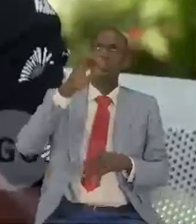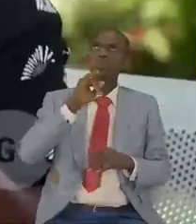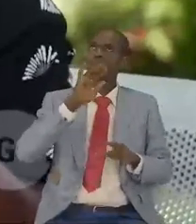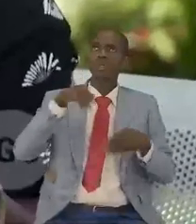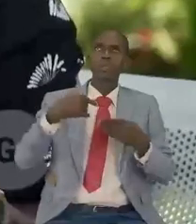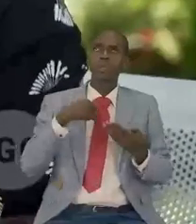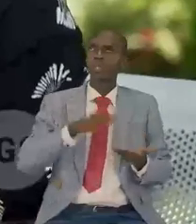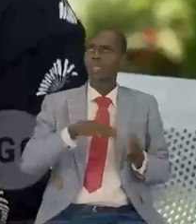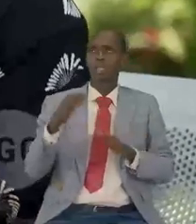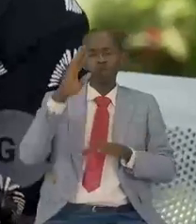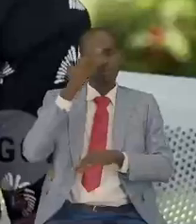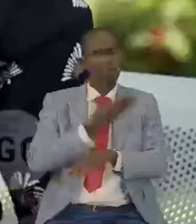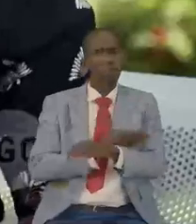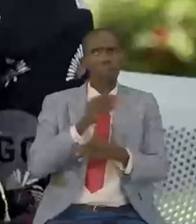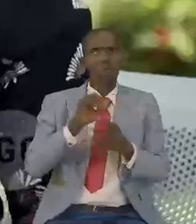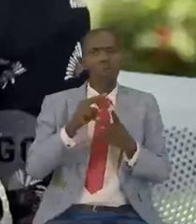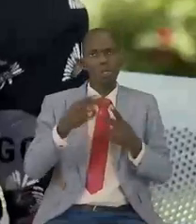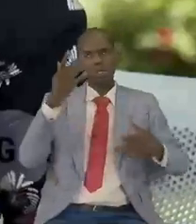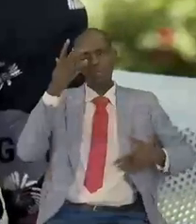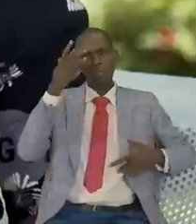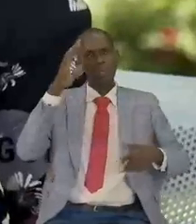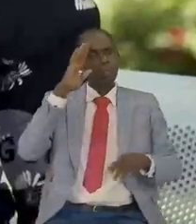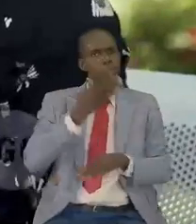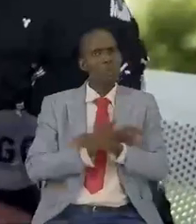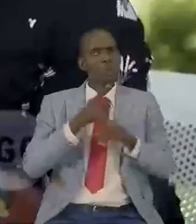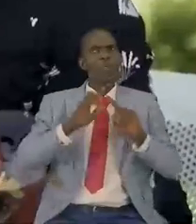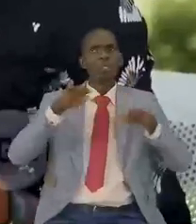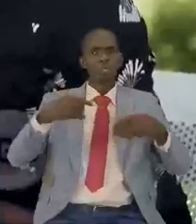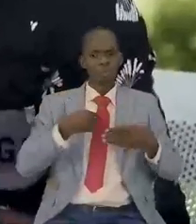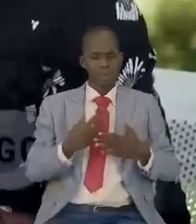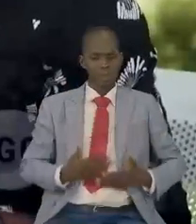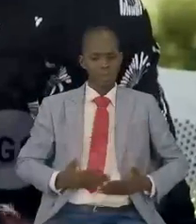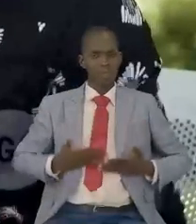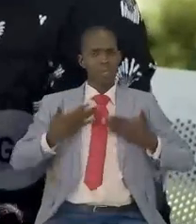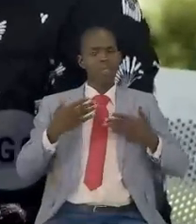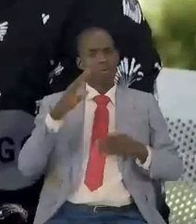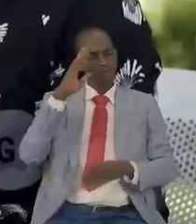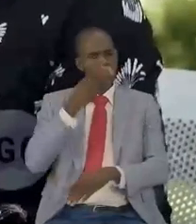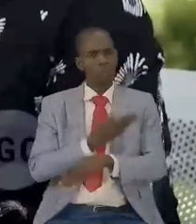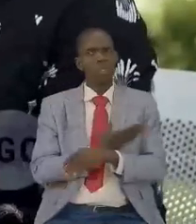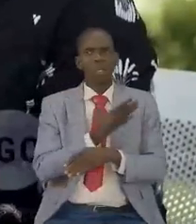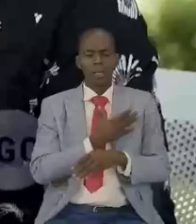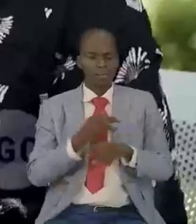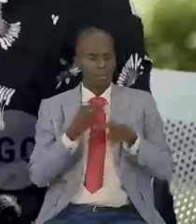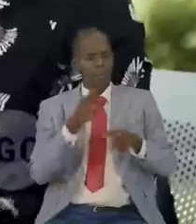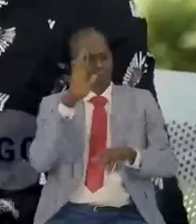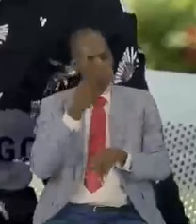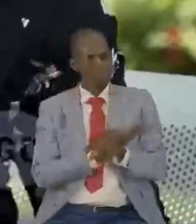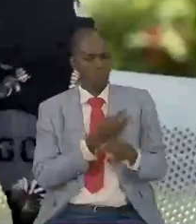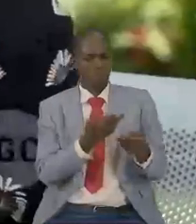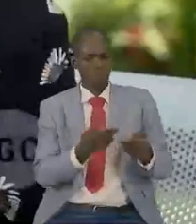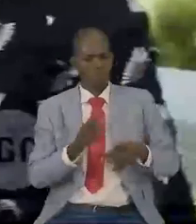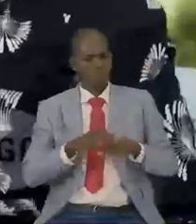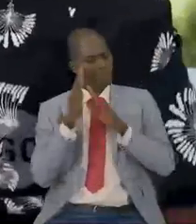enfant mort, ni un enfant malade. Mais il m'a donné un enfant vivant. Et je l'ai vu dans cette situation. Je me